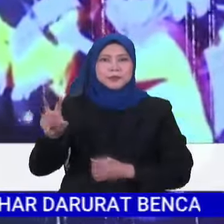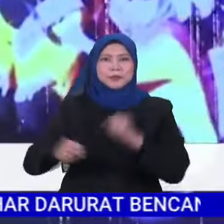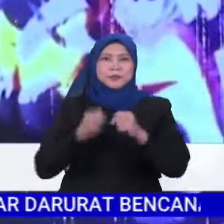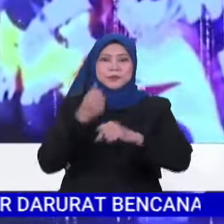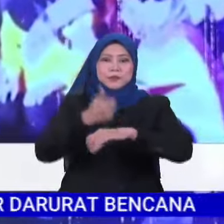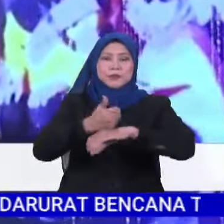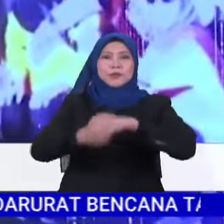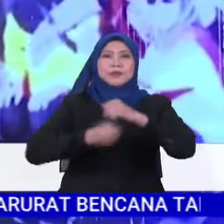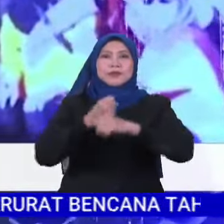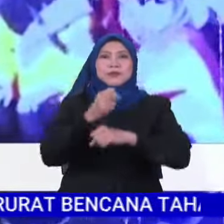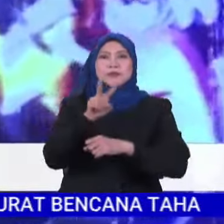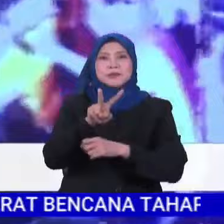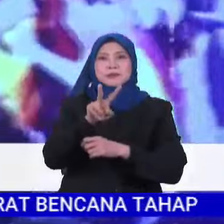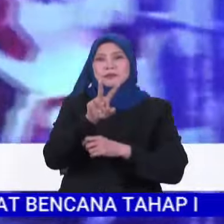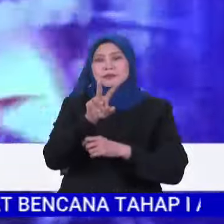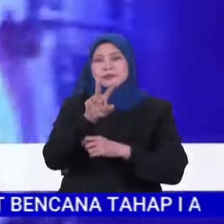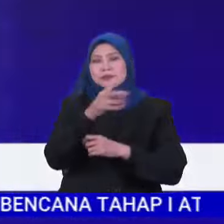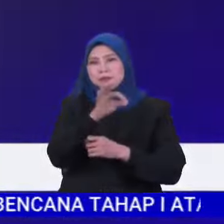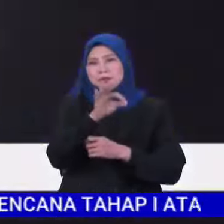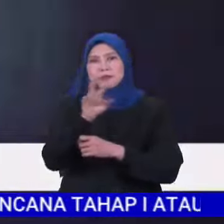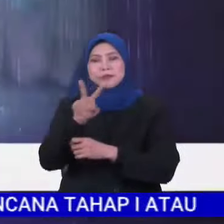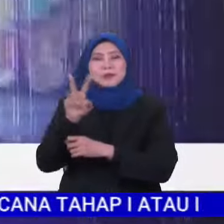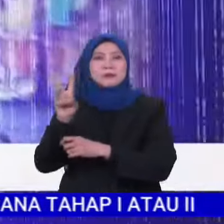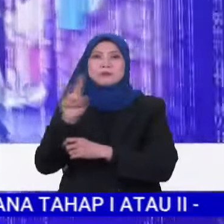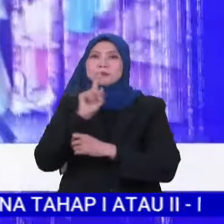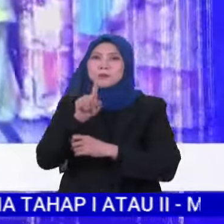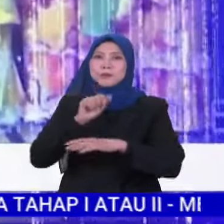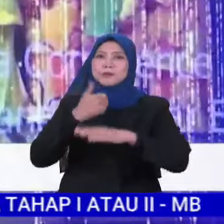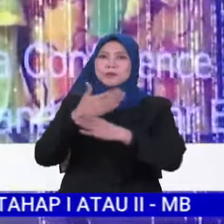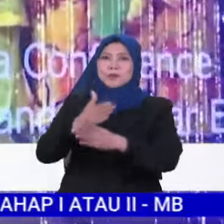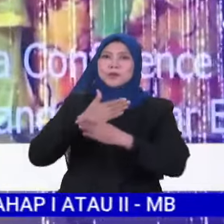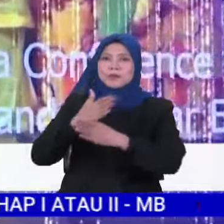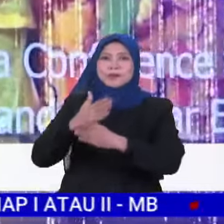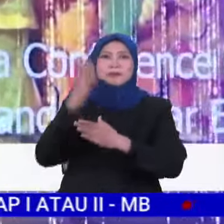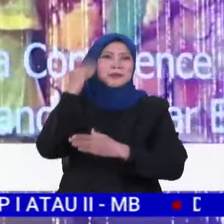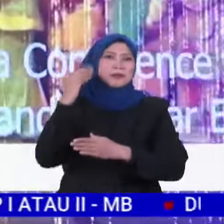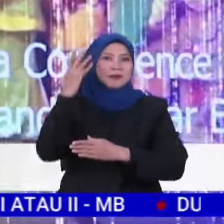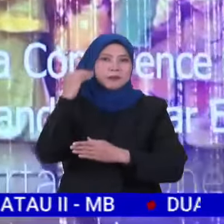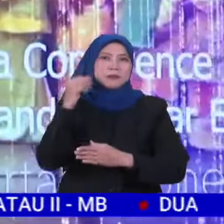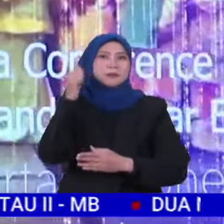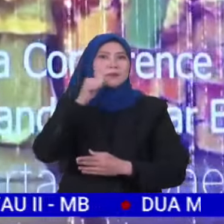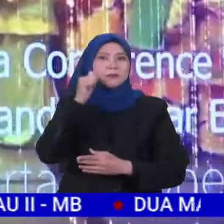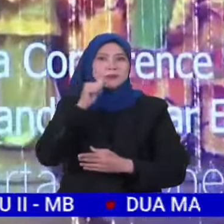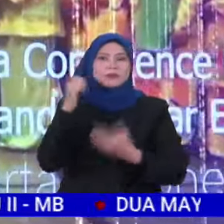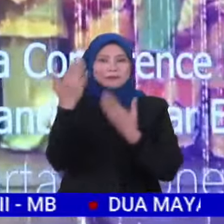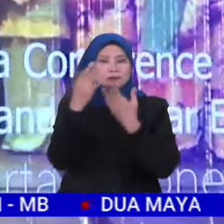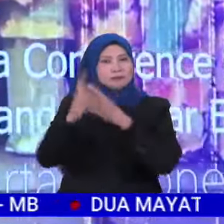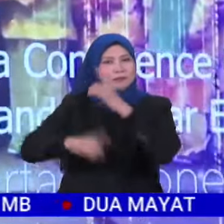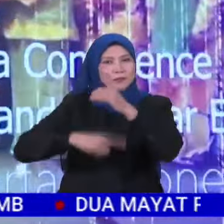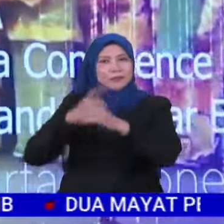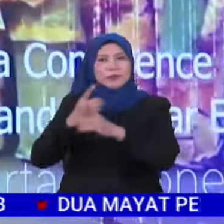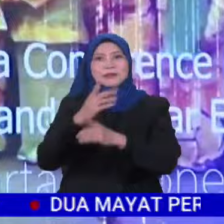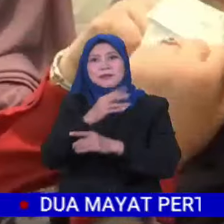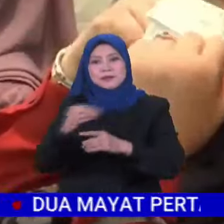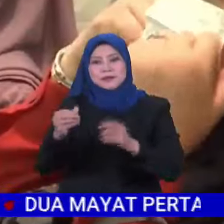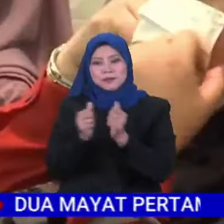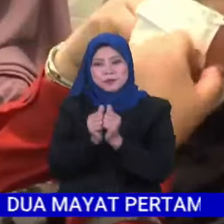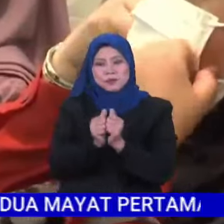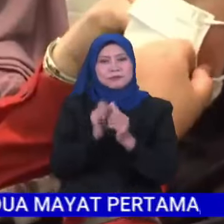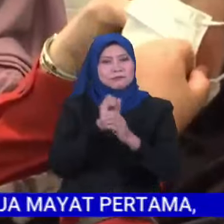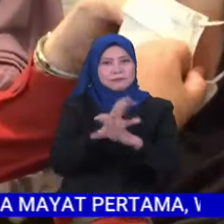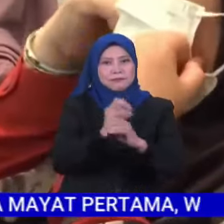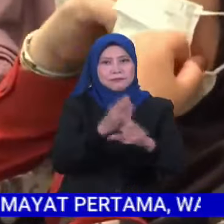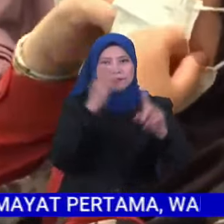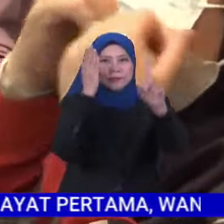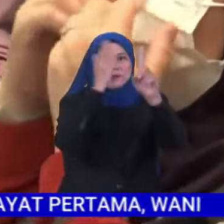tahun 1926 bagi menyediakan jaringan perkongsian pengalaman wanita desa seluruh dunia dan bersama-sama berusaha